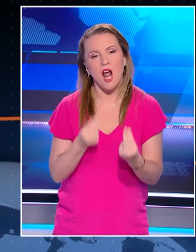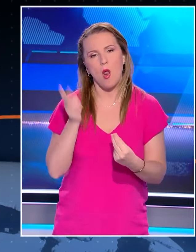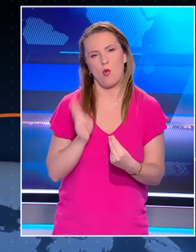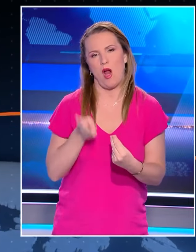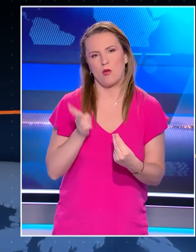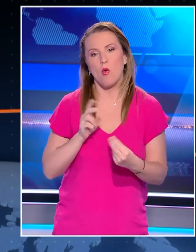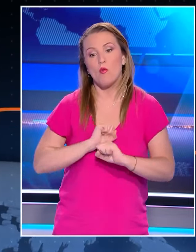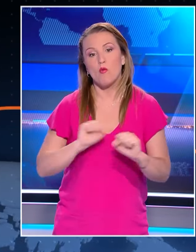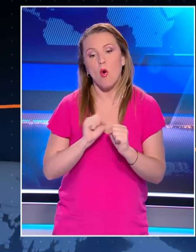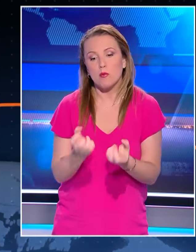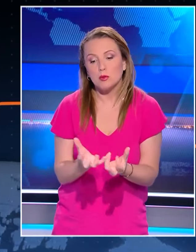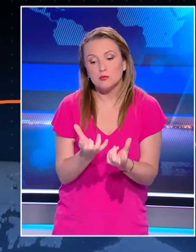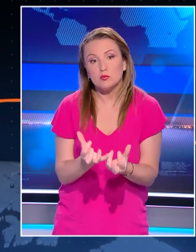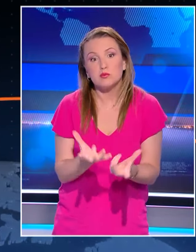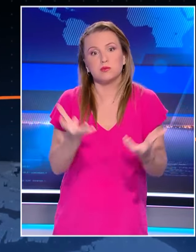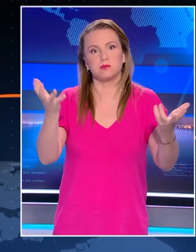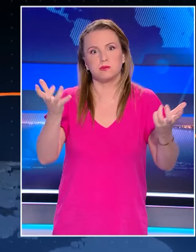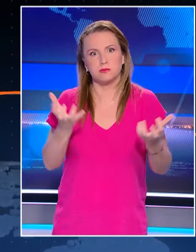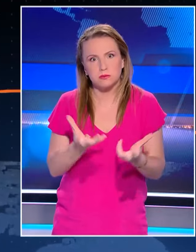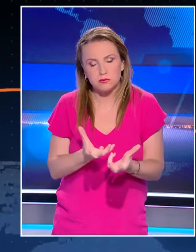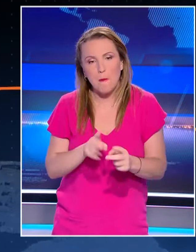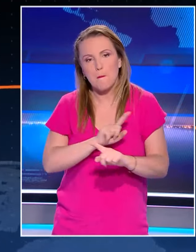το φόβο των αναζωπυρώσεων.